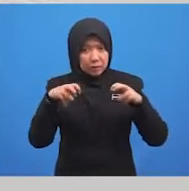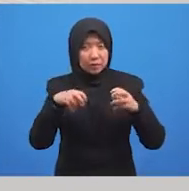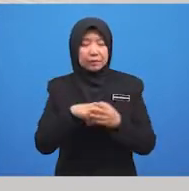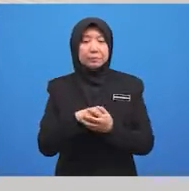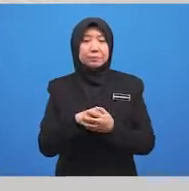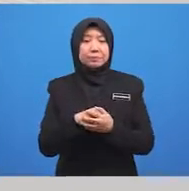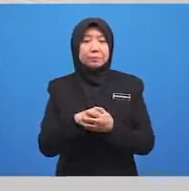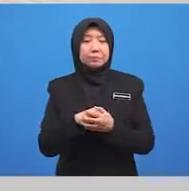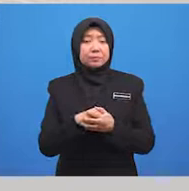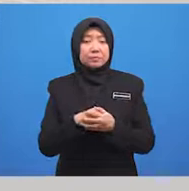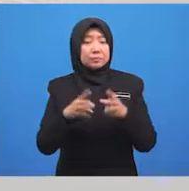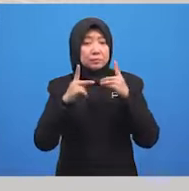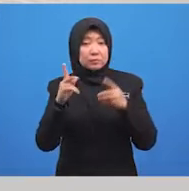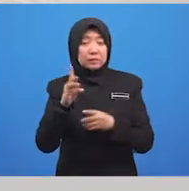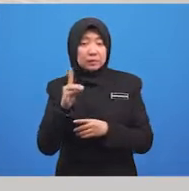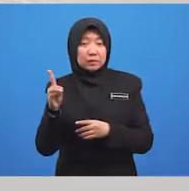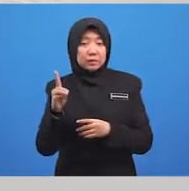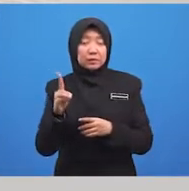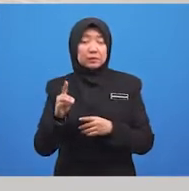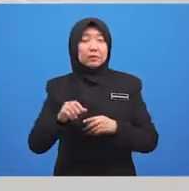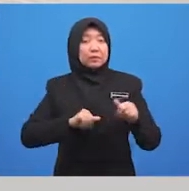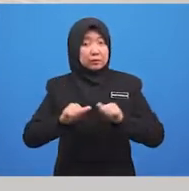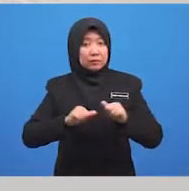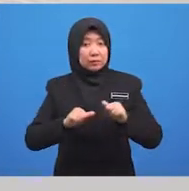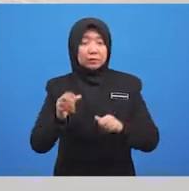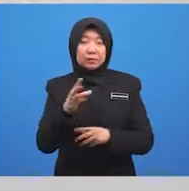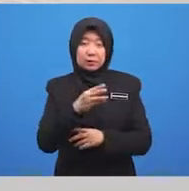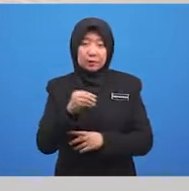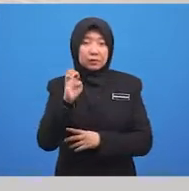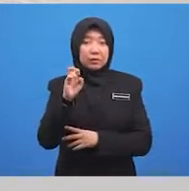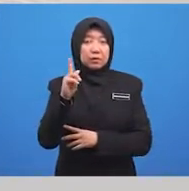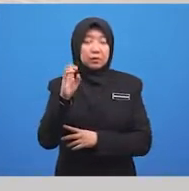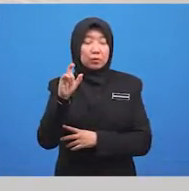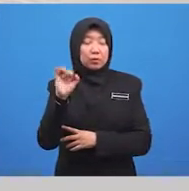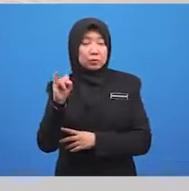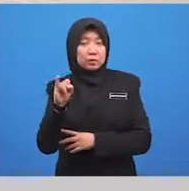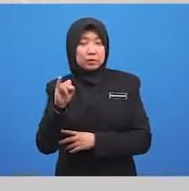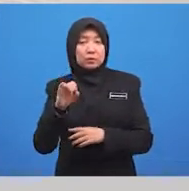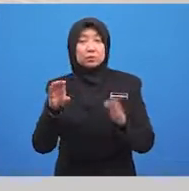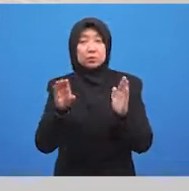pendidikan, rekreasi dan ekologi. Contohnya,